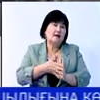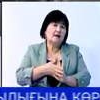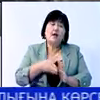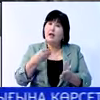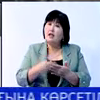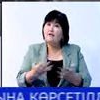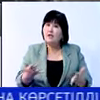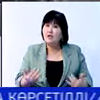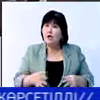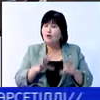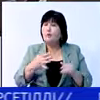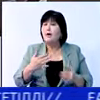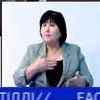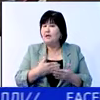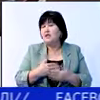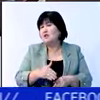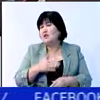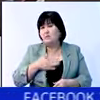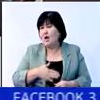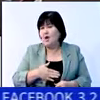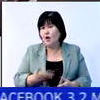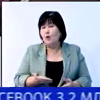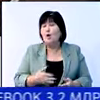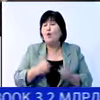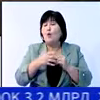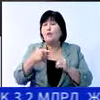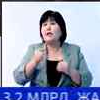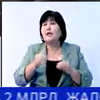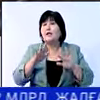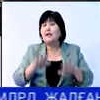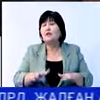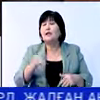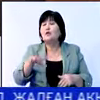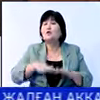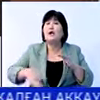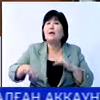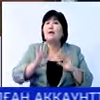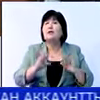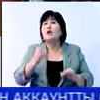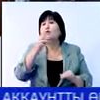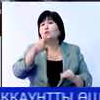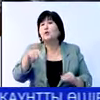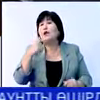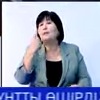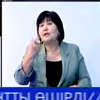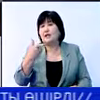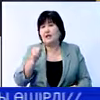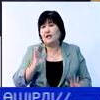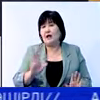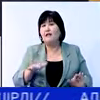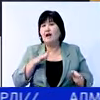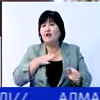Инвестиция тарту бойынша да белсенділік баяу. 15 гектар жерді құрайтын индустриялық аймақтың тек 3,1 гектары ғана